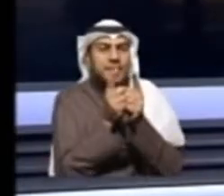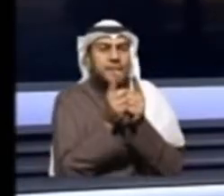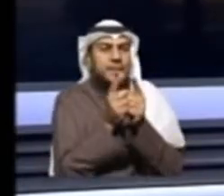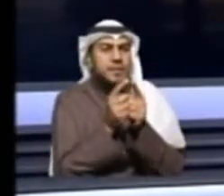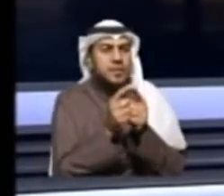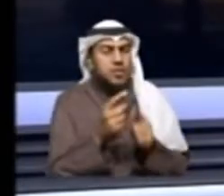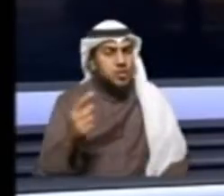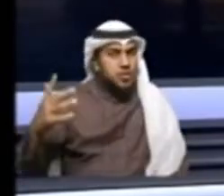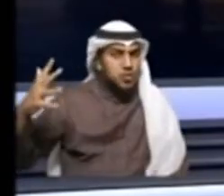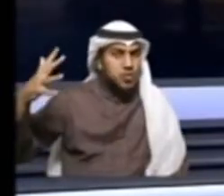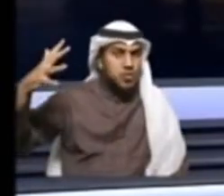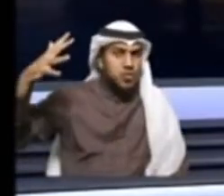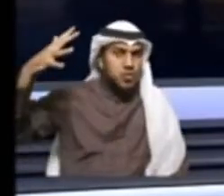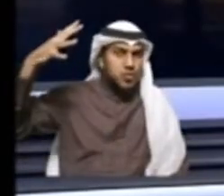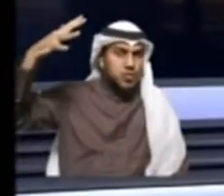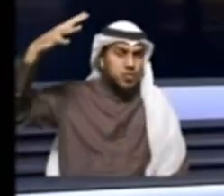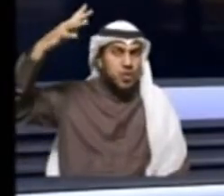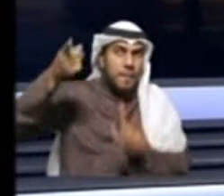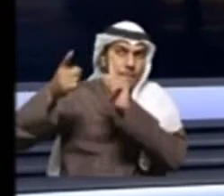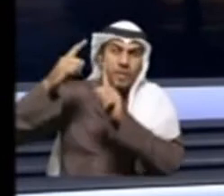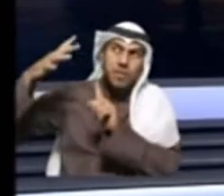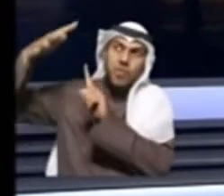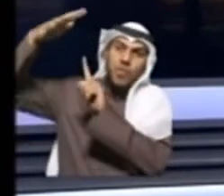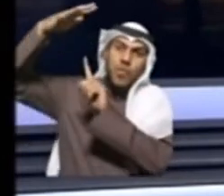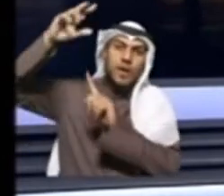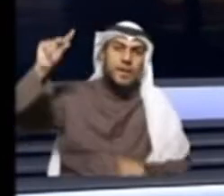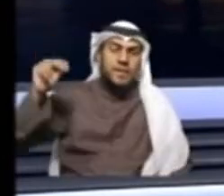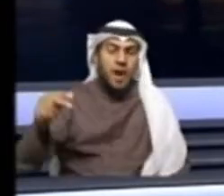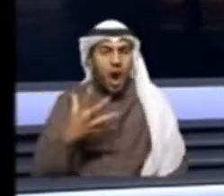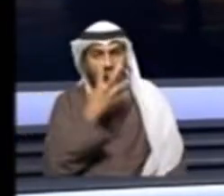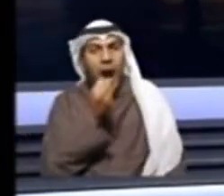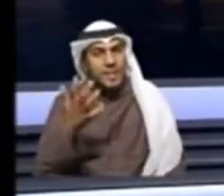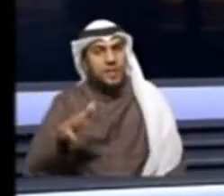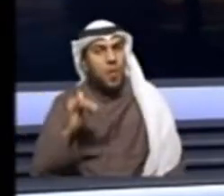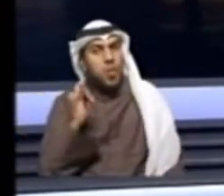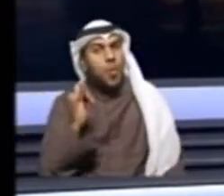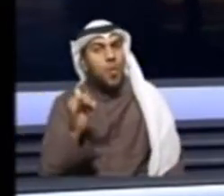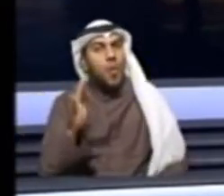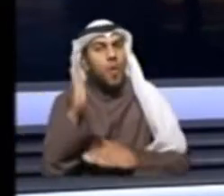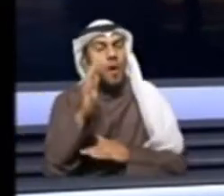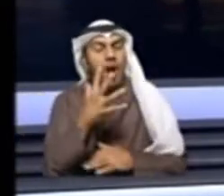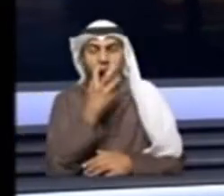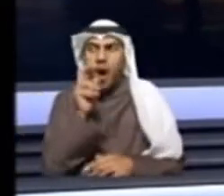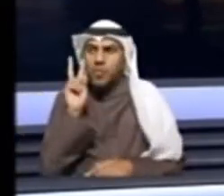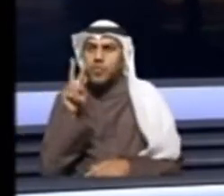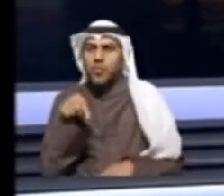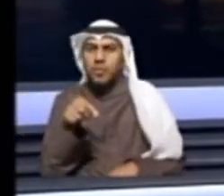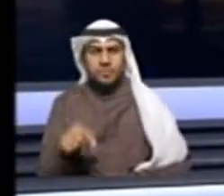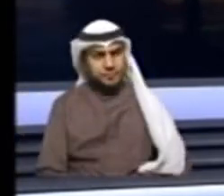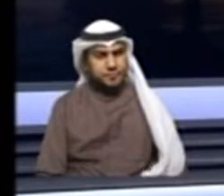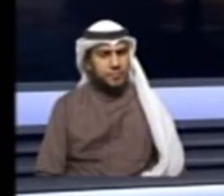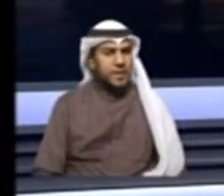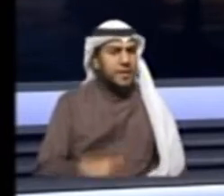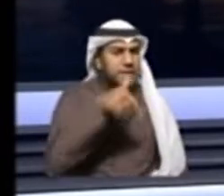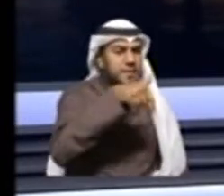زاويتها ترتفع، وهي كذلك لها مسببات رئيسية كذلك بارتفاع الحرارة ظهرا خلال الظهر، تشوفون الدفء اللي موجود هالأيام، شروق الشمس